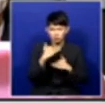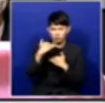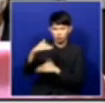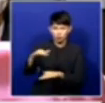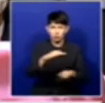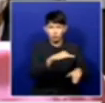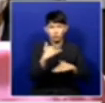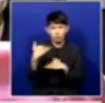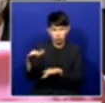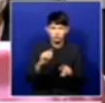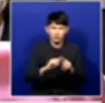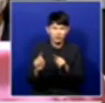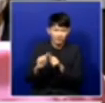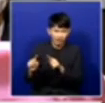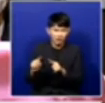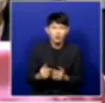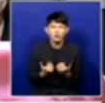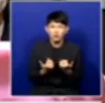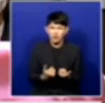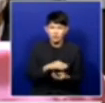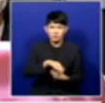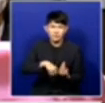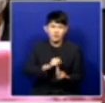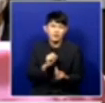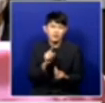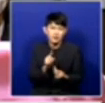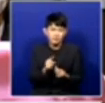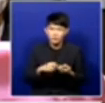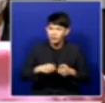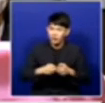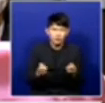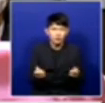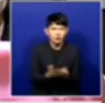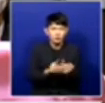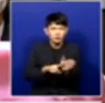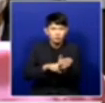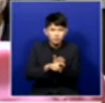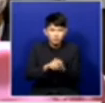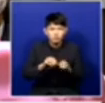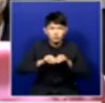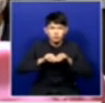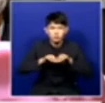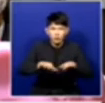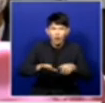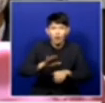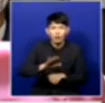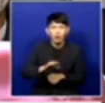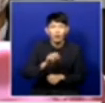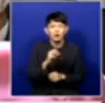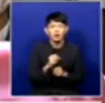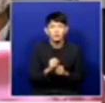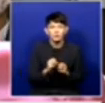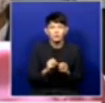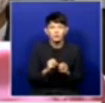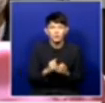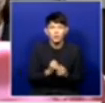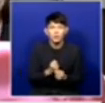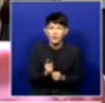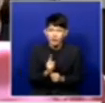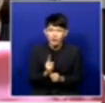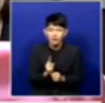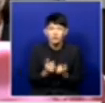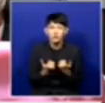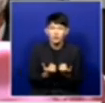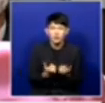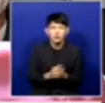โลกเกิดผลกระทบจากภัยของการแพร่ระบาดของสถานการณ์โควิด2019ย่อม